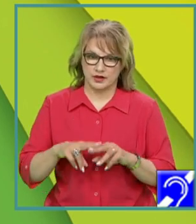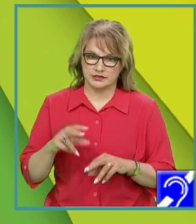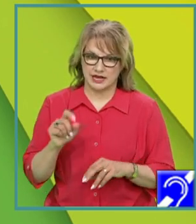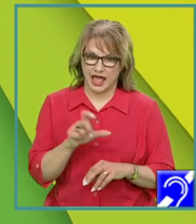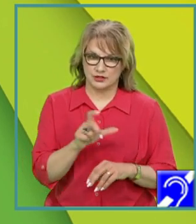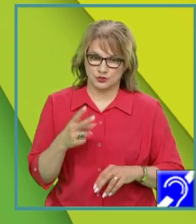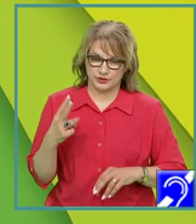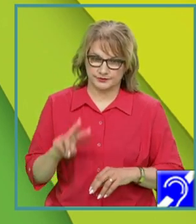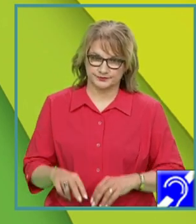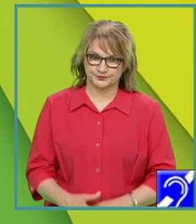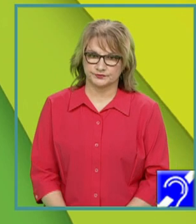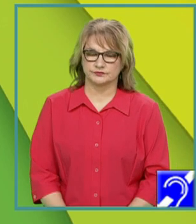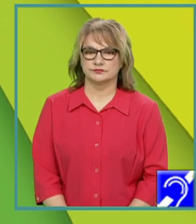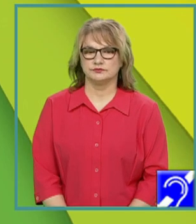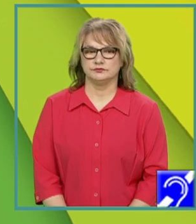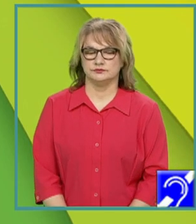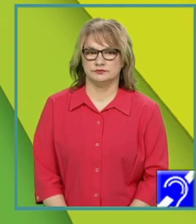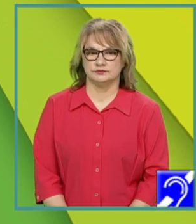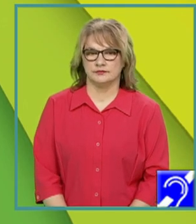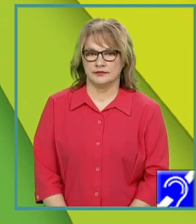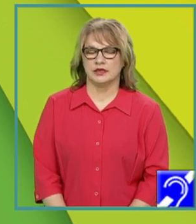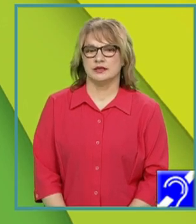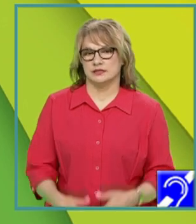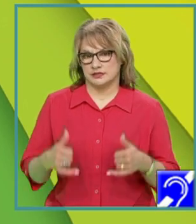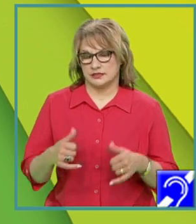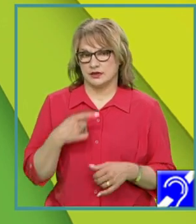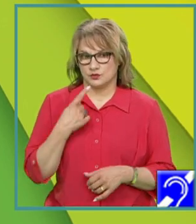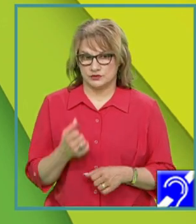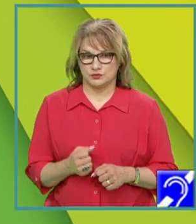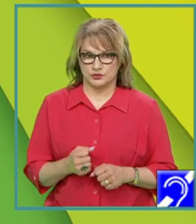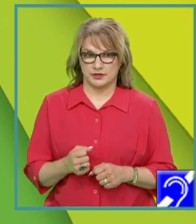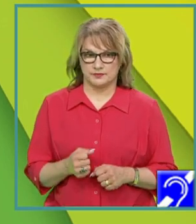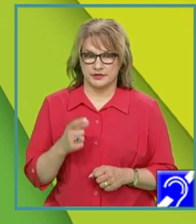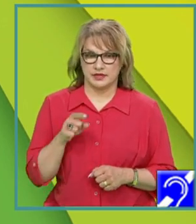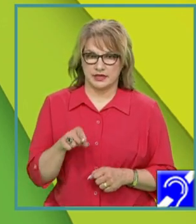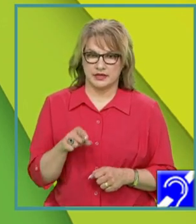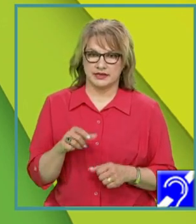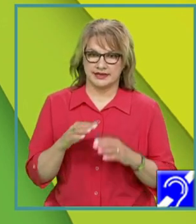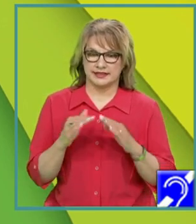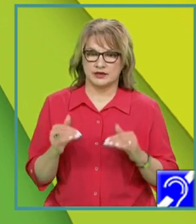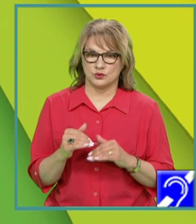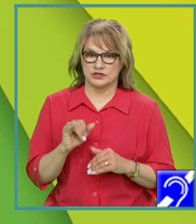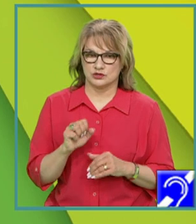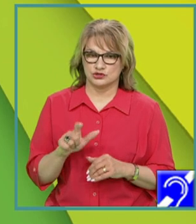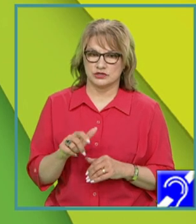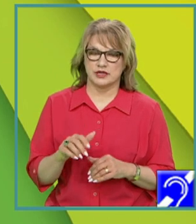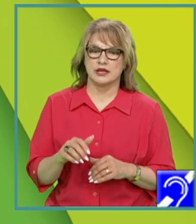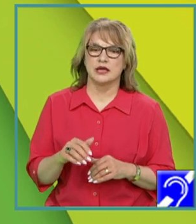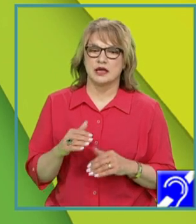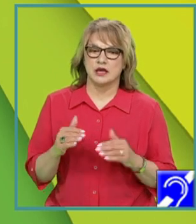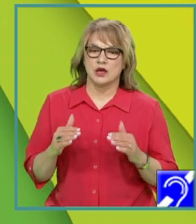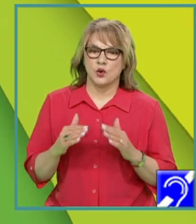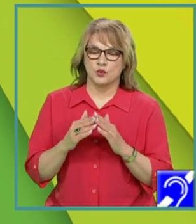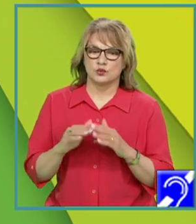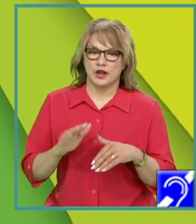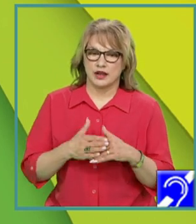celelalte două laturi și acum spunem că în triunghiul isoscel unghiurile alăturate bazei